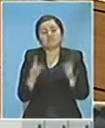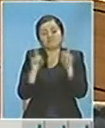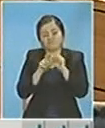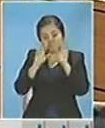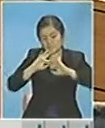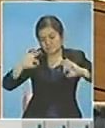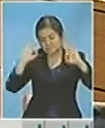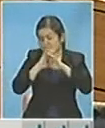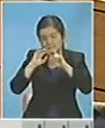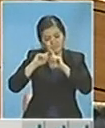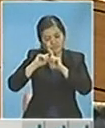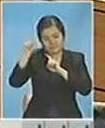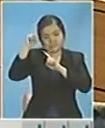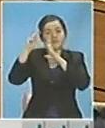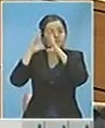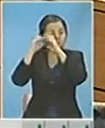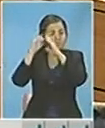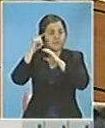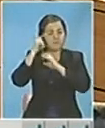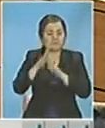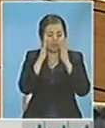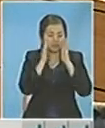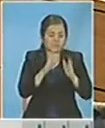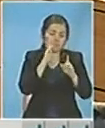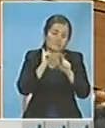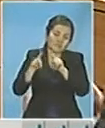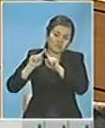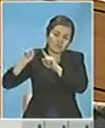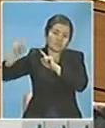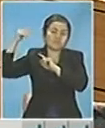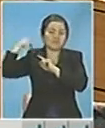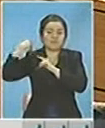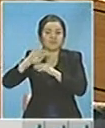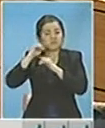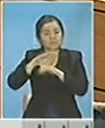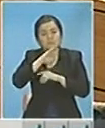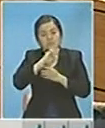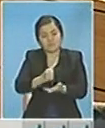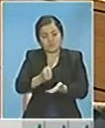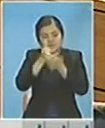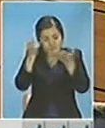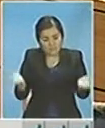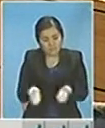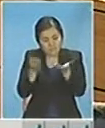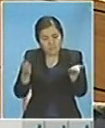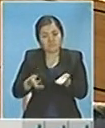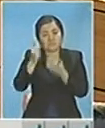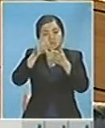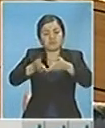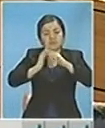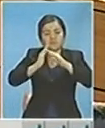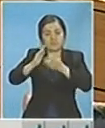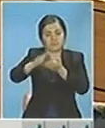ส่วนสร้างสรรค์ของสมองมนุษย์เราเนี่ยมีความสามารถในการสร้างสรรค์ฉันใดเนี่ยหากว่าเราช่วยกันผลักดันให้สถาบันราชบัณฑิตเนี่ยนะ